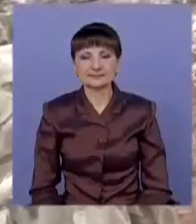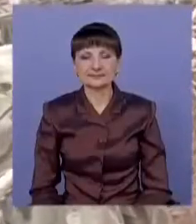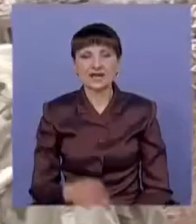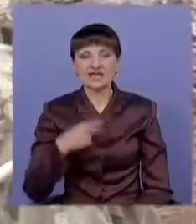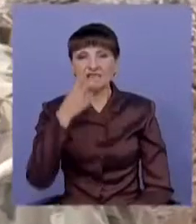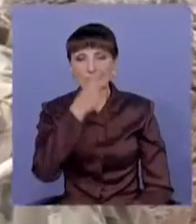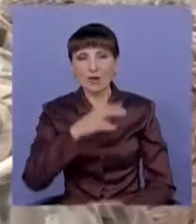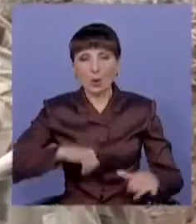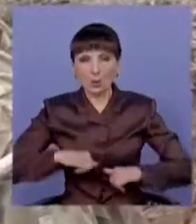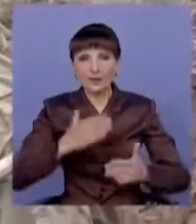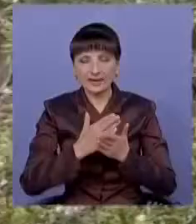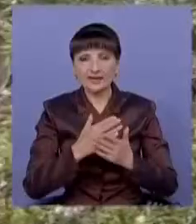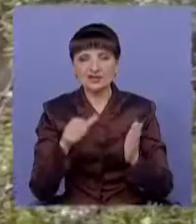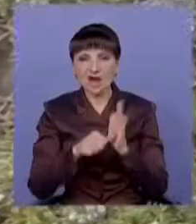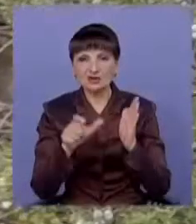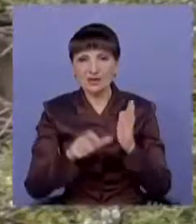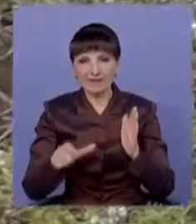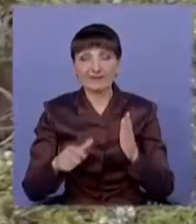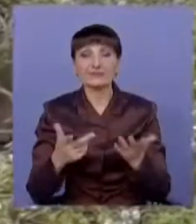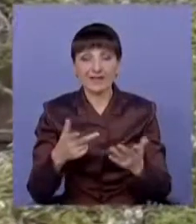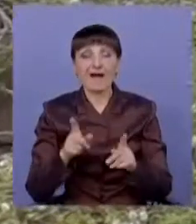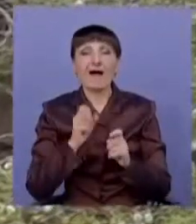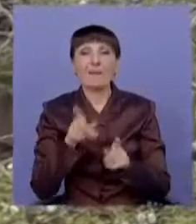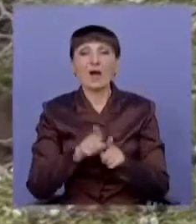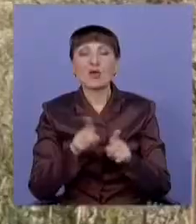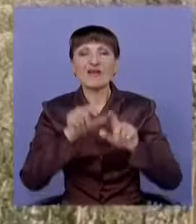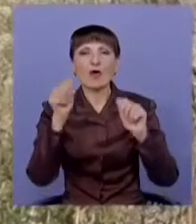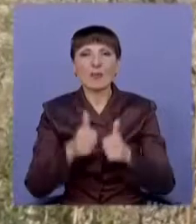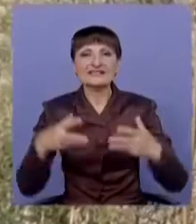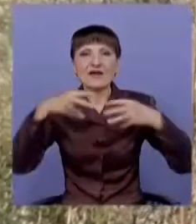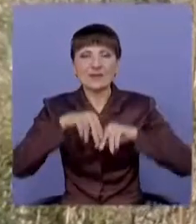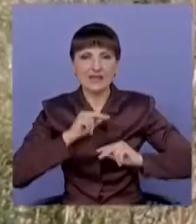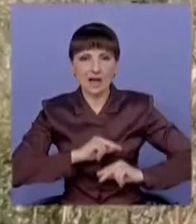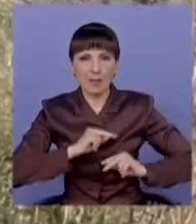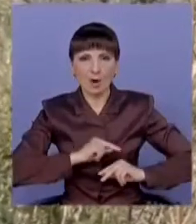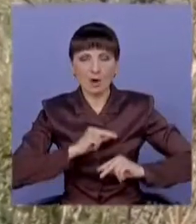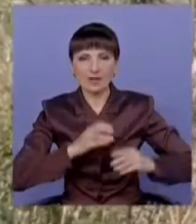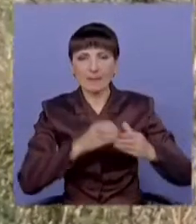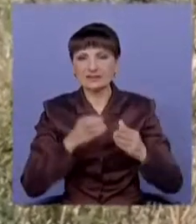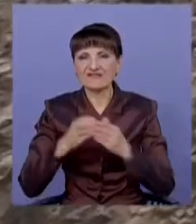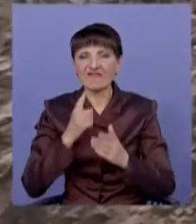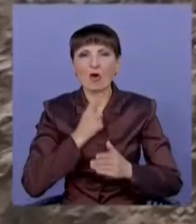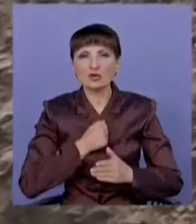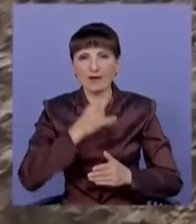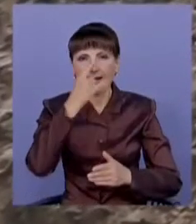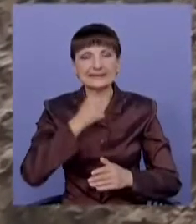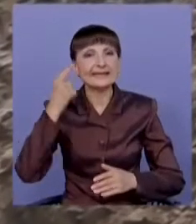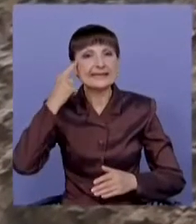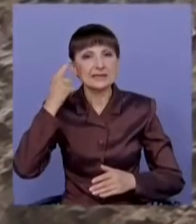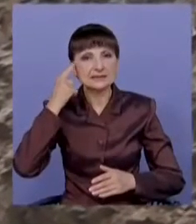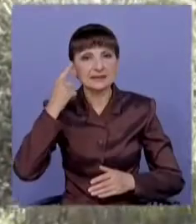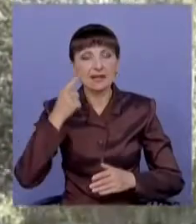Как приняли прием, я Беркут. Следует сказать, что подобный формат совместной работы подразделений вооруженных сил Казахстана и